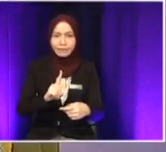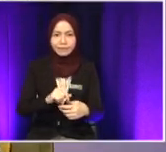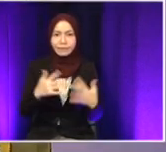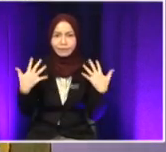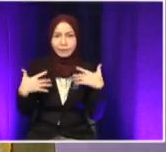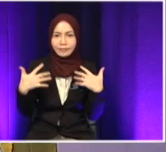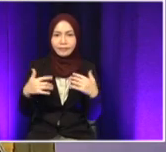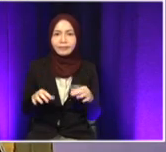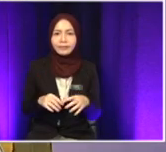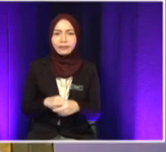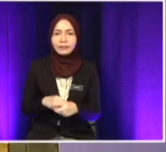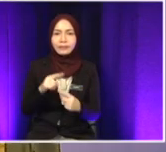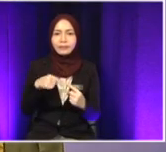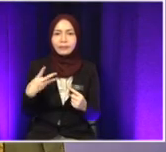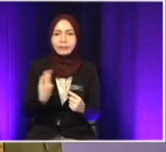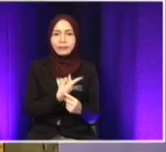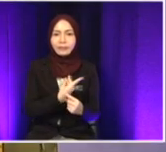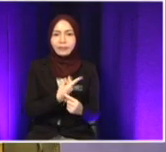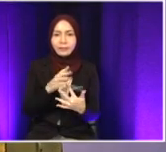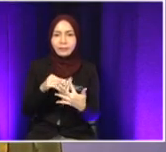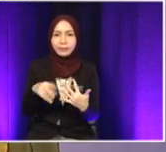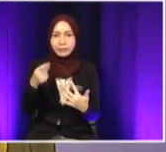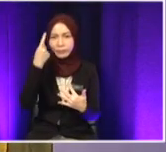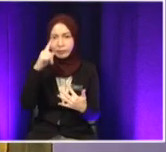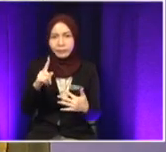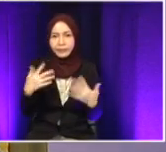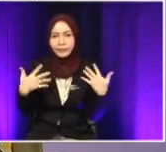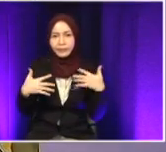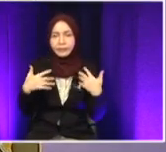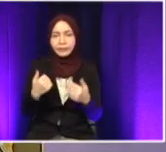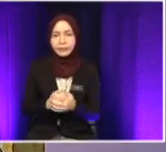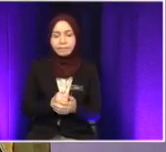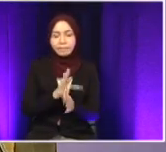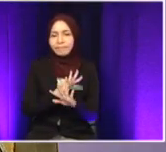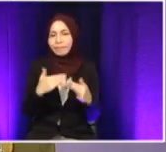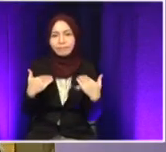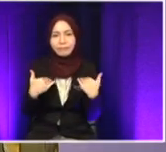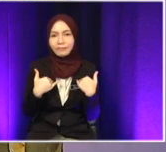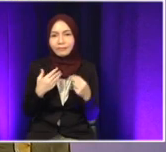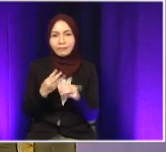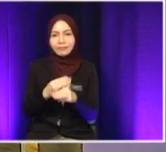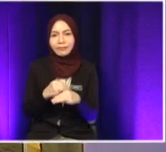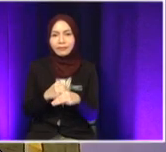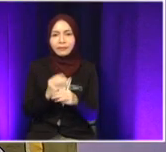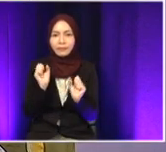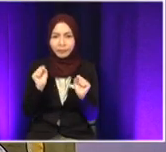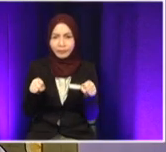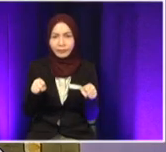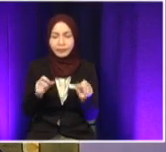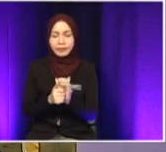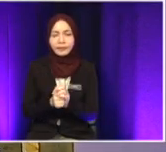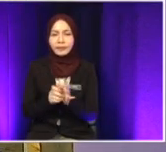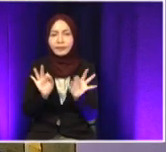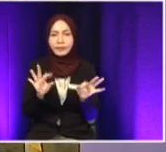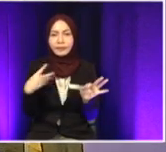kita memilih untuk berhibur tidak ada masalah selama mana kita menjaga